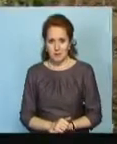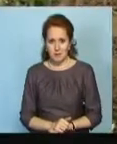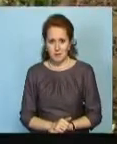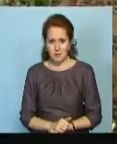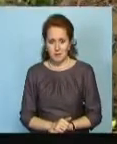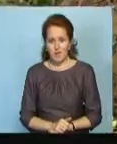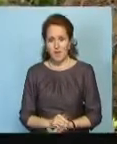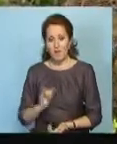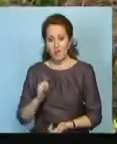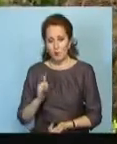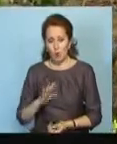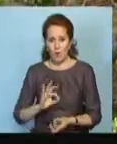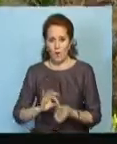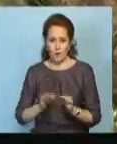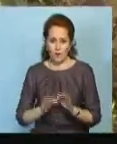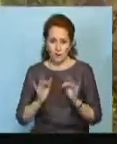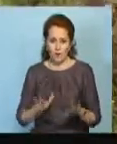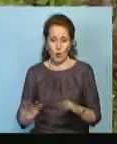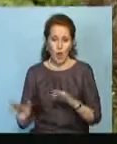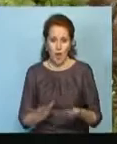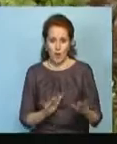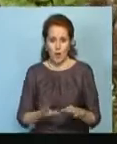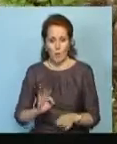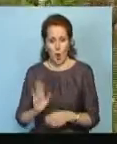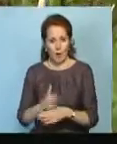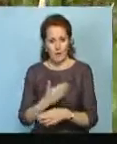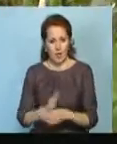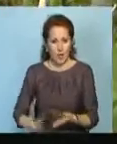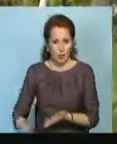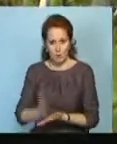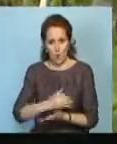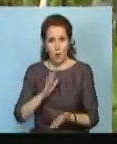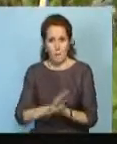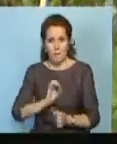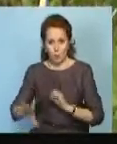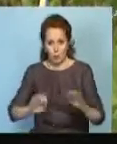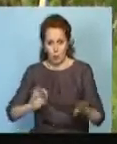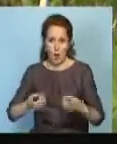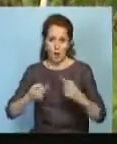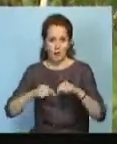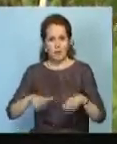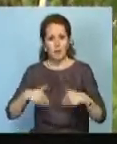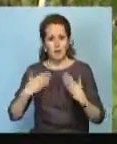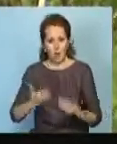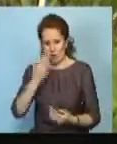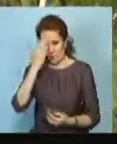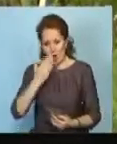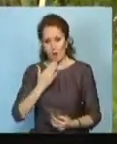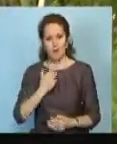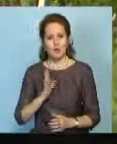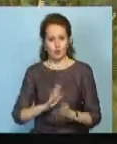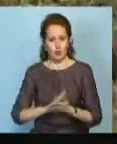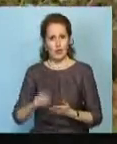А в субботу в Ижевске проведут акцию по раздельному сбору мусора. Организаторы предлагают отправиться в лето с чистой совестью, принести мусор